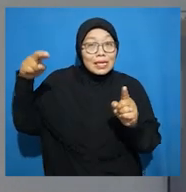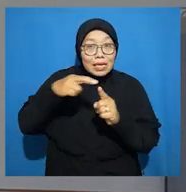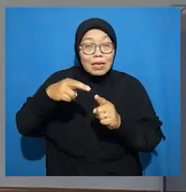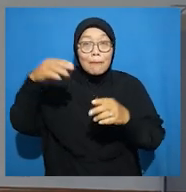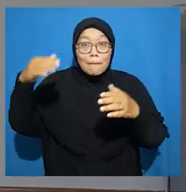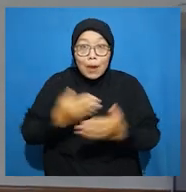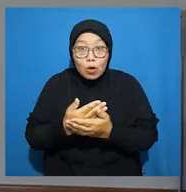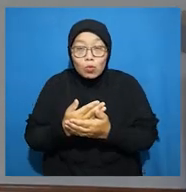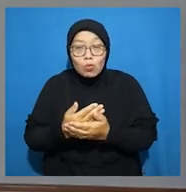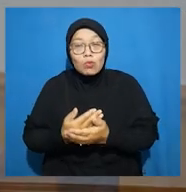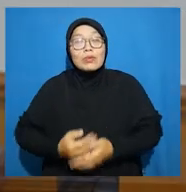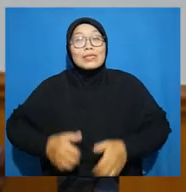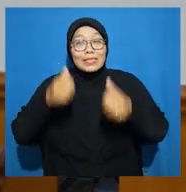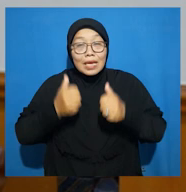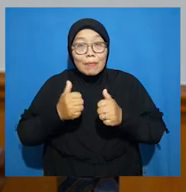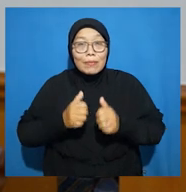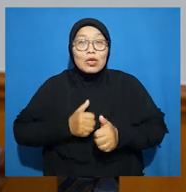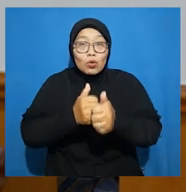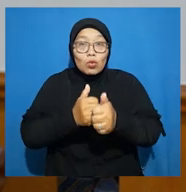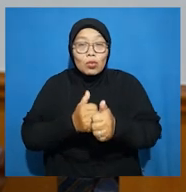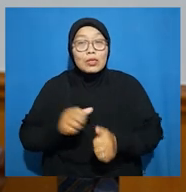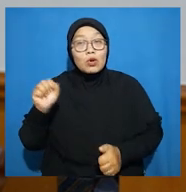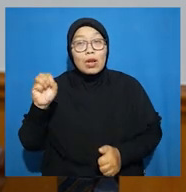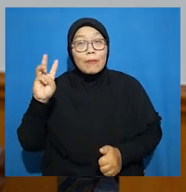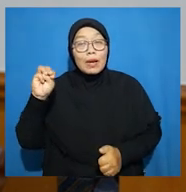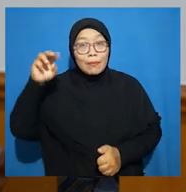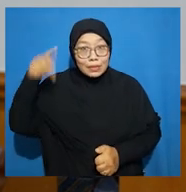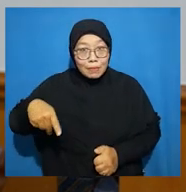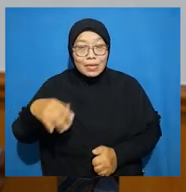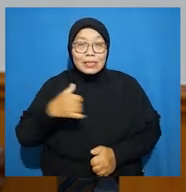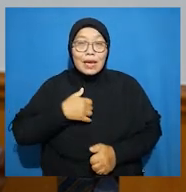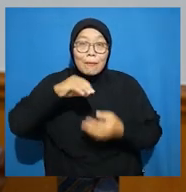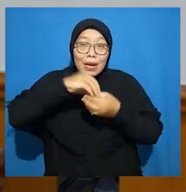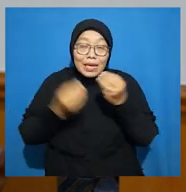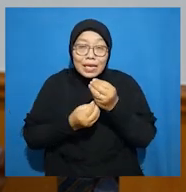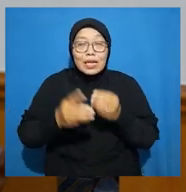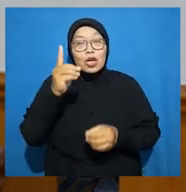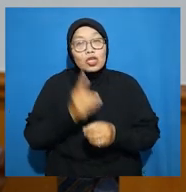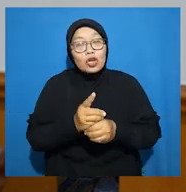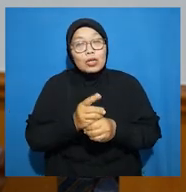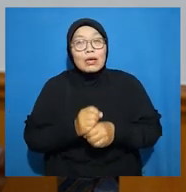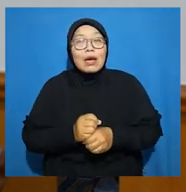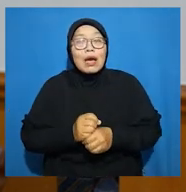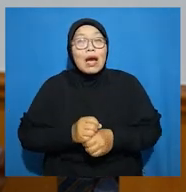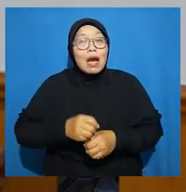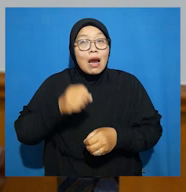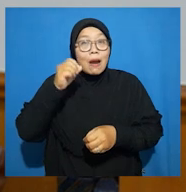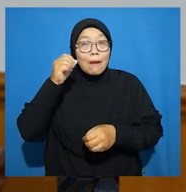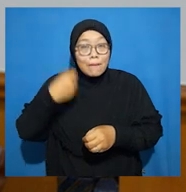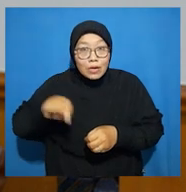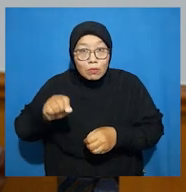siap mengikuti pelajaran di tingkat sekolah menengah pertama. Saya mewakili Direktorat Sekolah Menengah Pertama